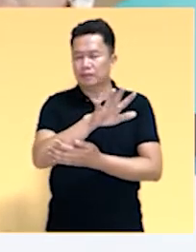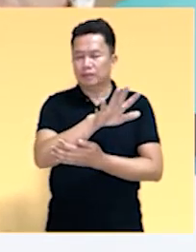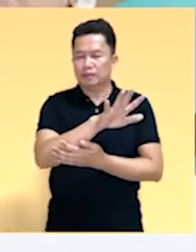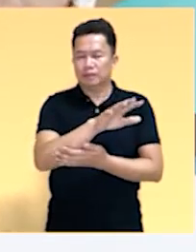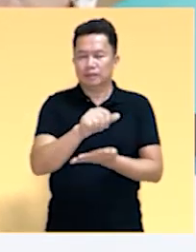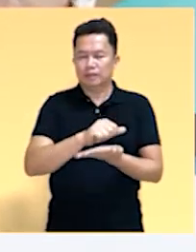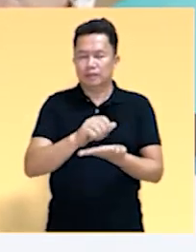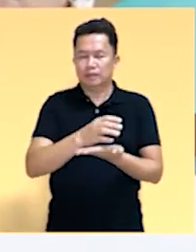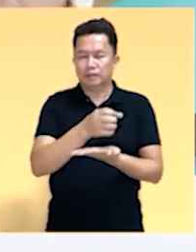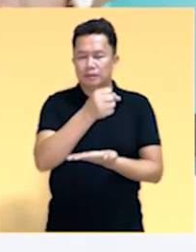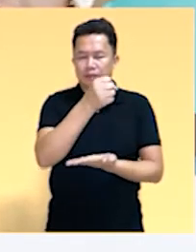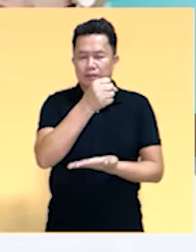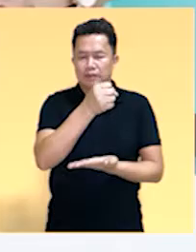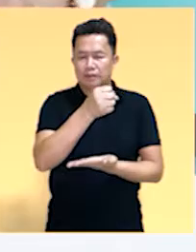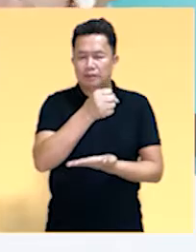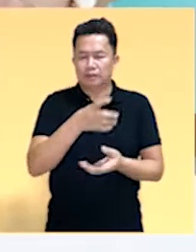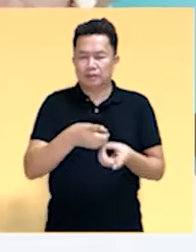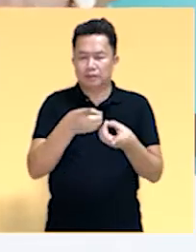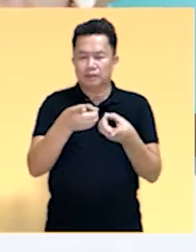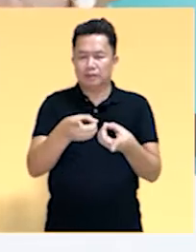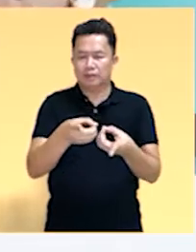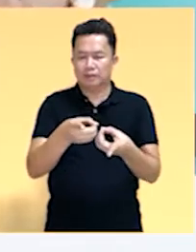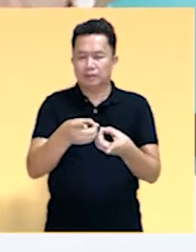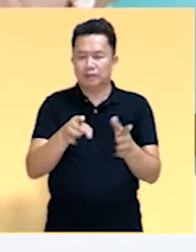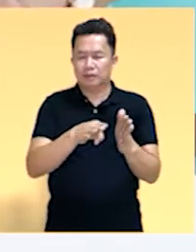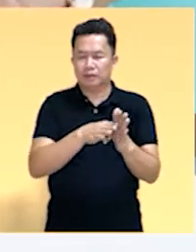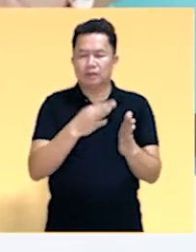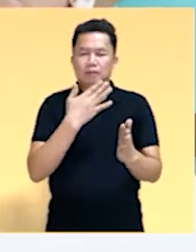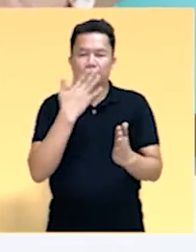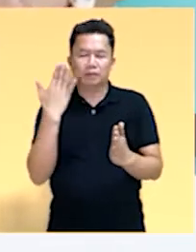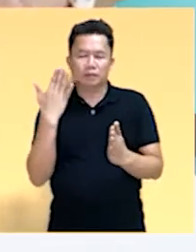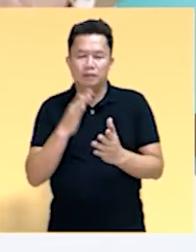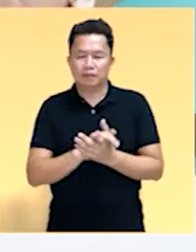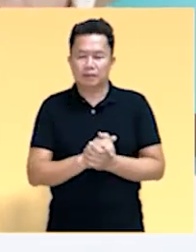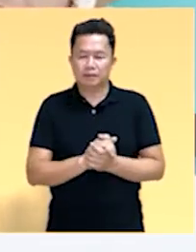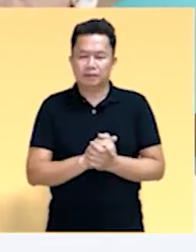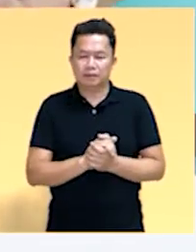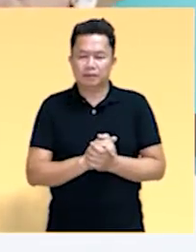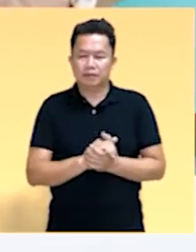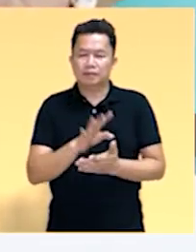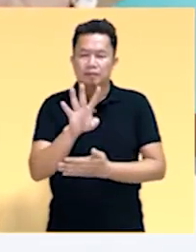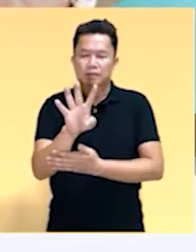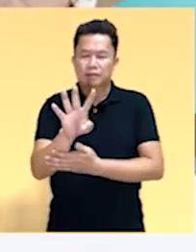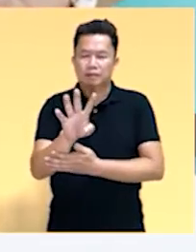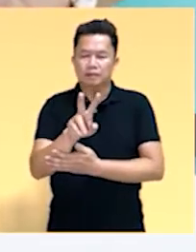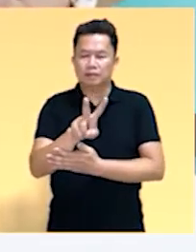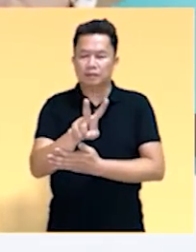6,375 alcohol bottles na donasyon sa barangay Makulay.